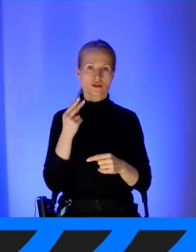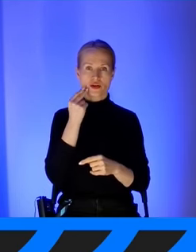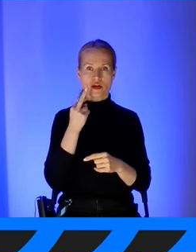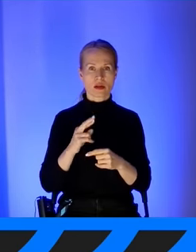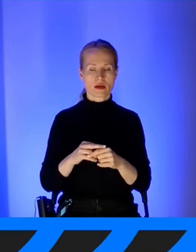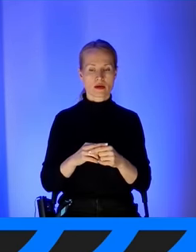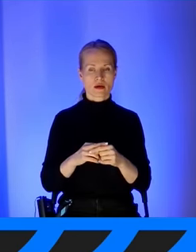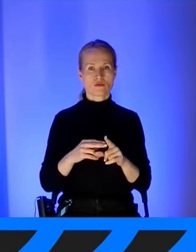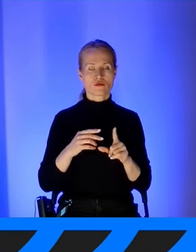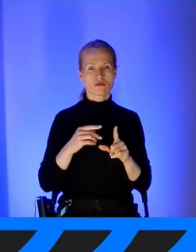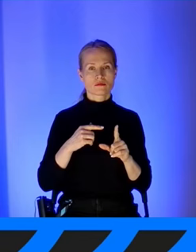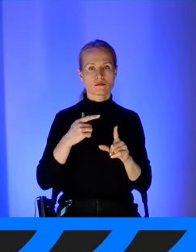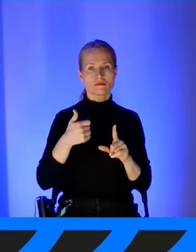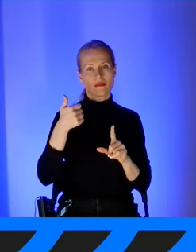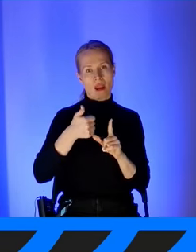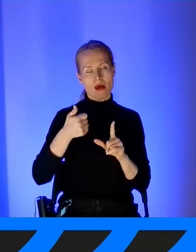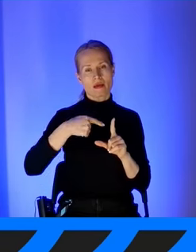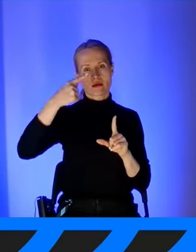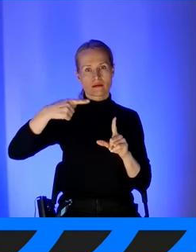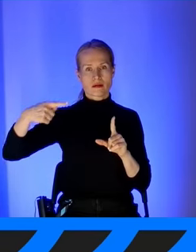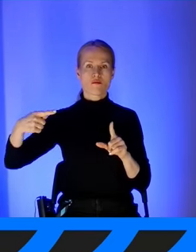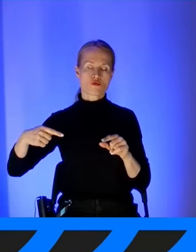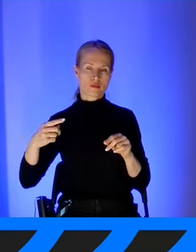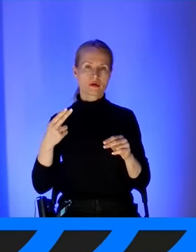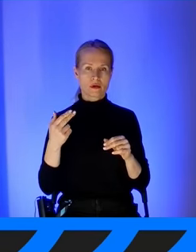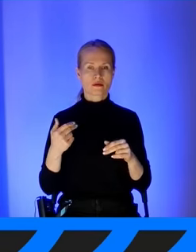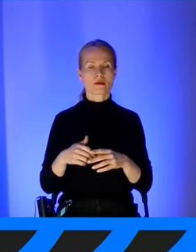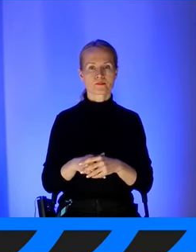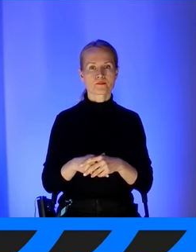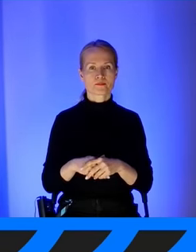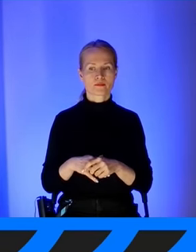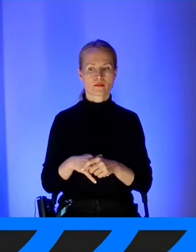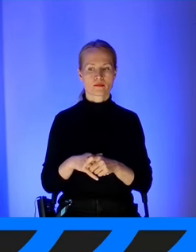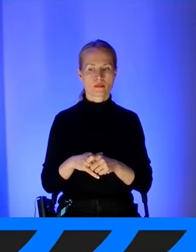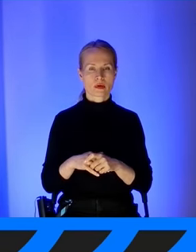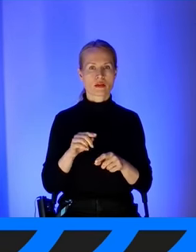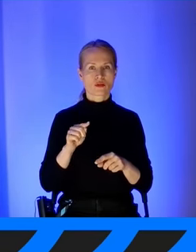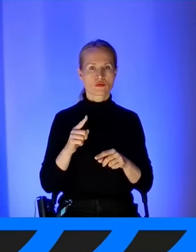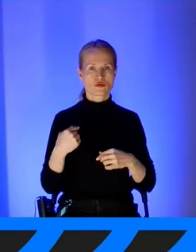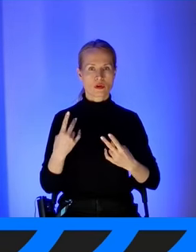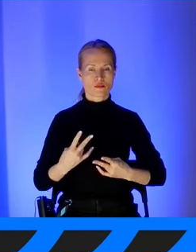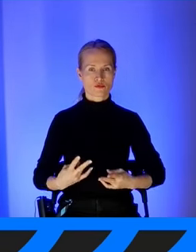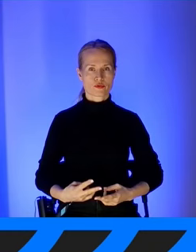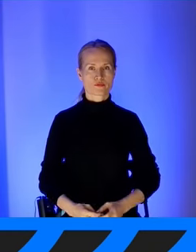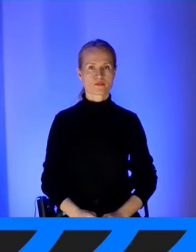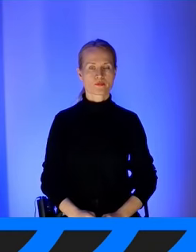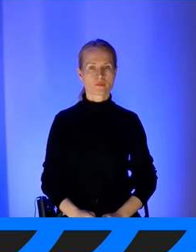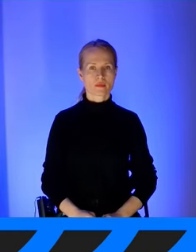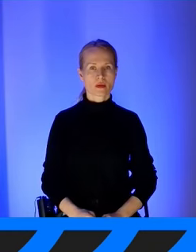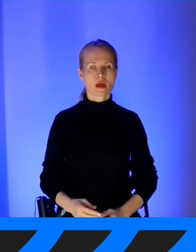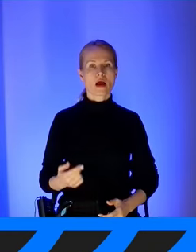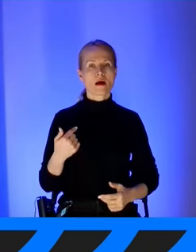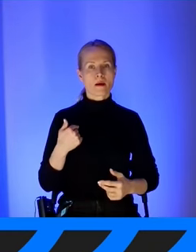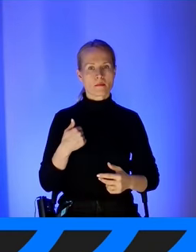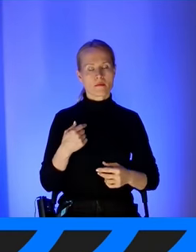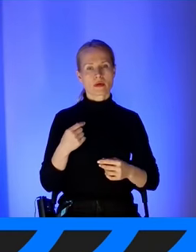она может прыгать Ну это Нор Конечно это же не банковская система это мы говорим что это Good это раз то что нам нужно то есть мы жертвуем здесь